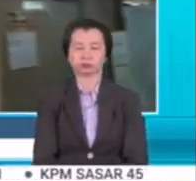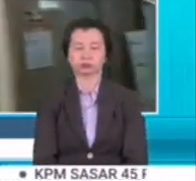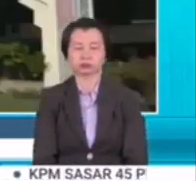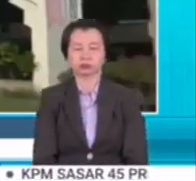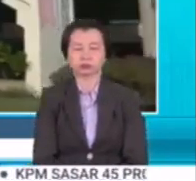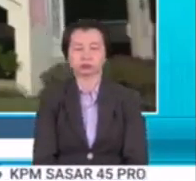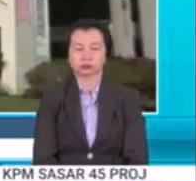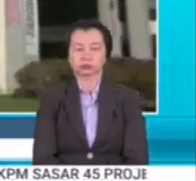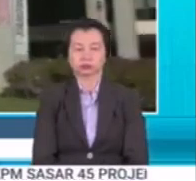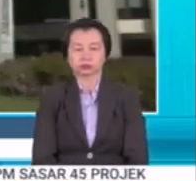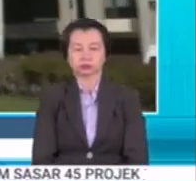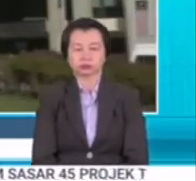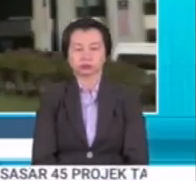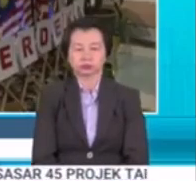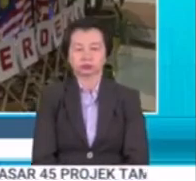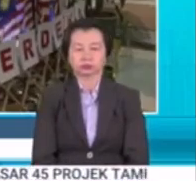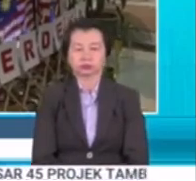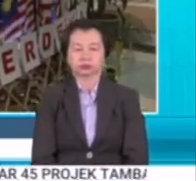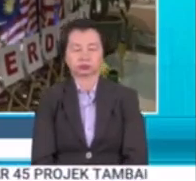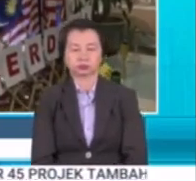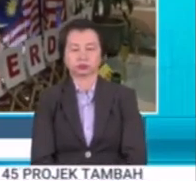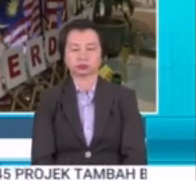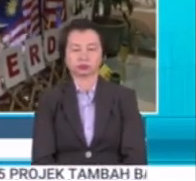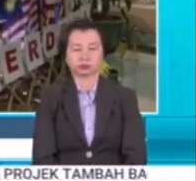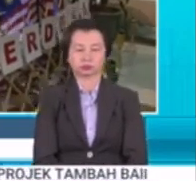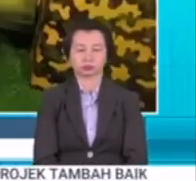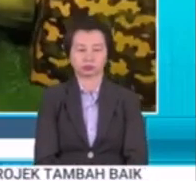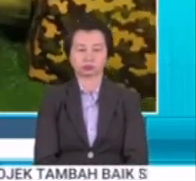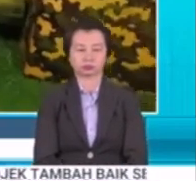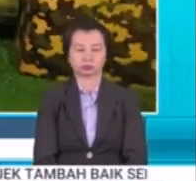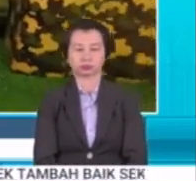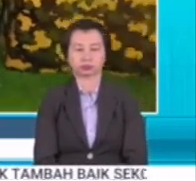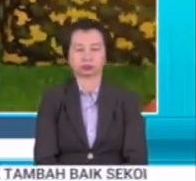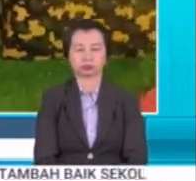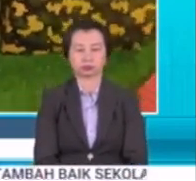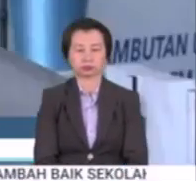tapi semuanya menjurus kepada tema kemerdekaan